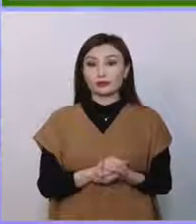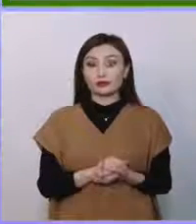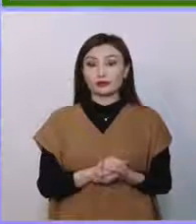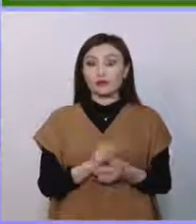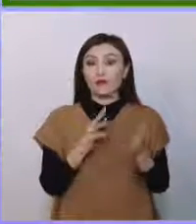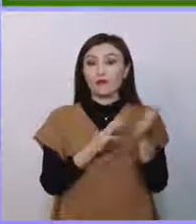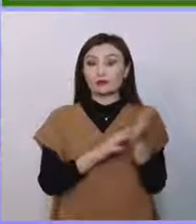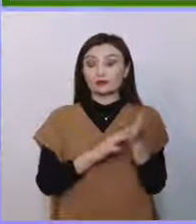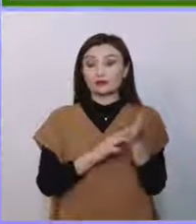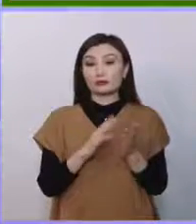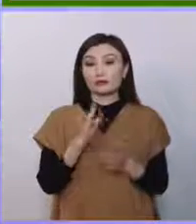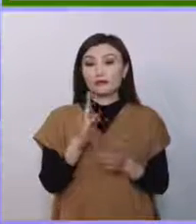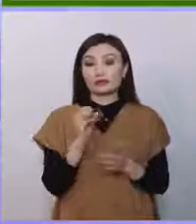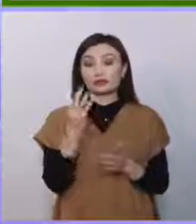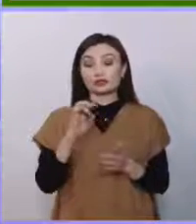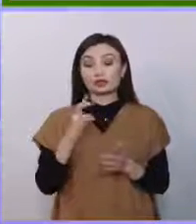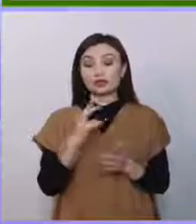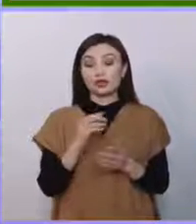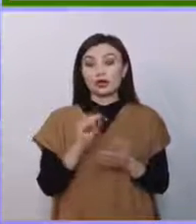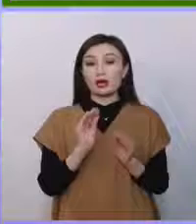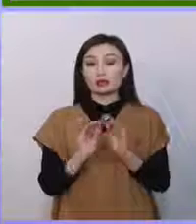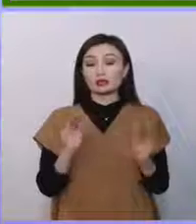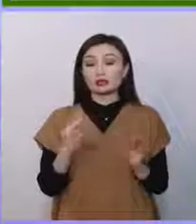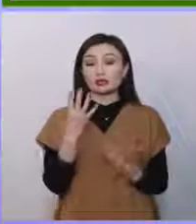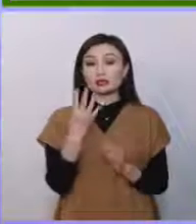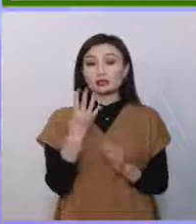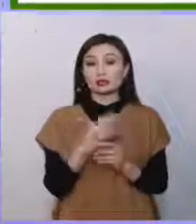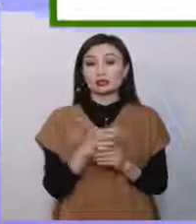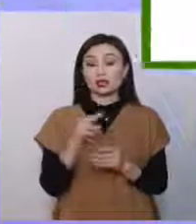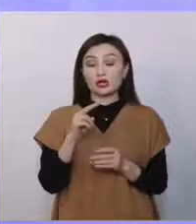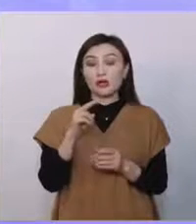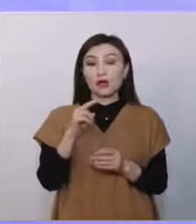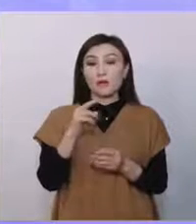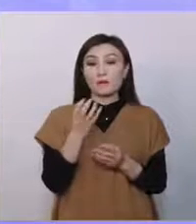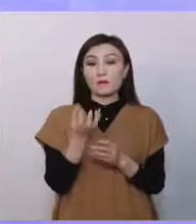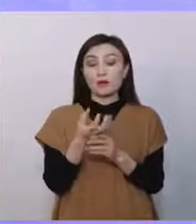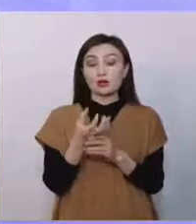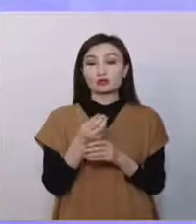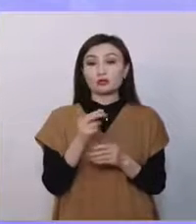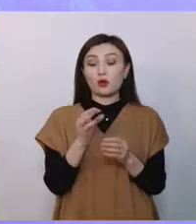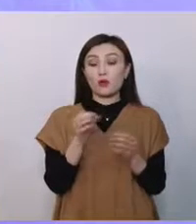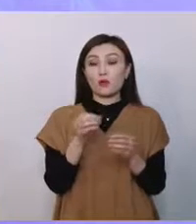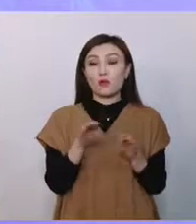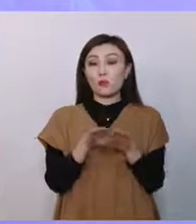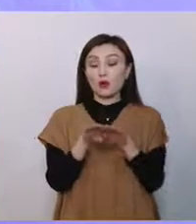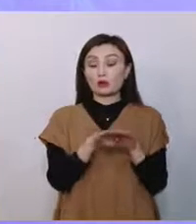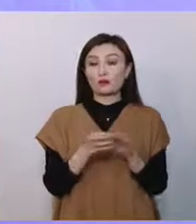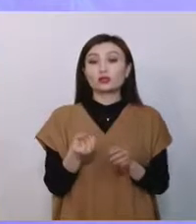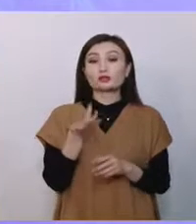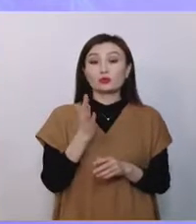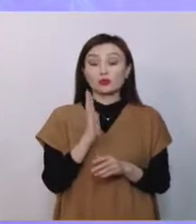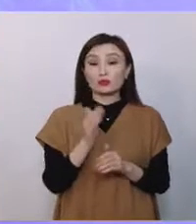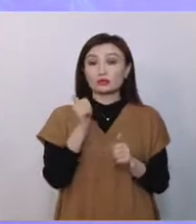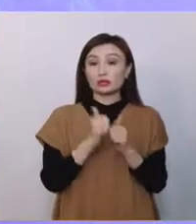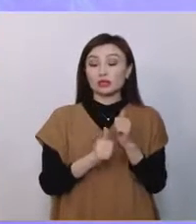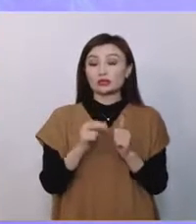8 вишен разложили на четыре пирожных поровну поскольку бежит будет на